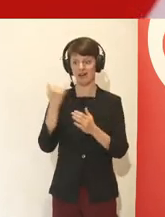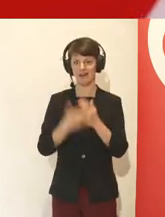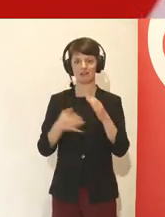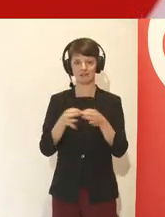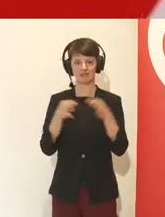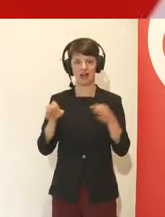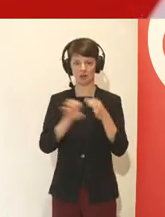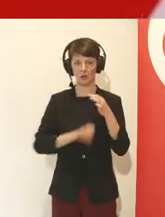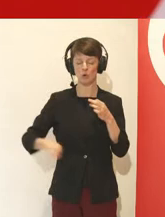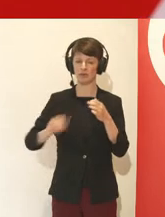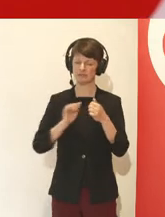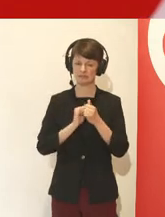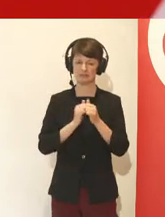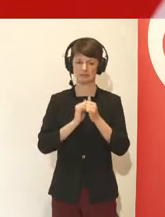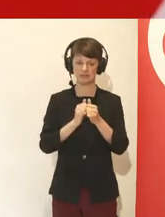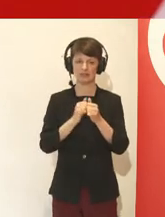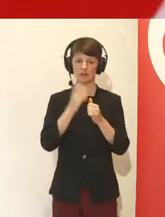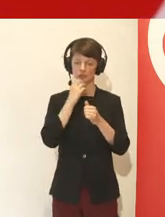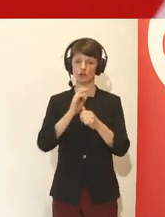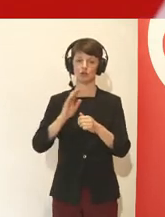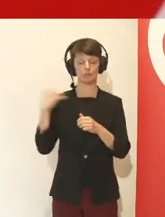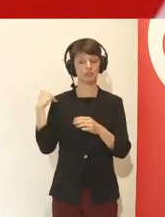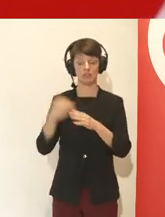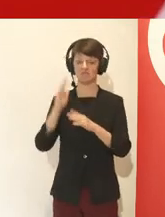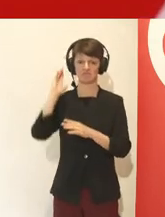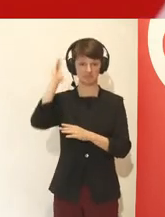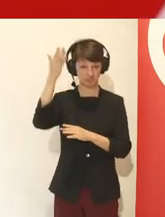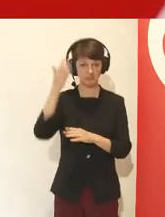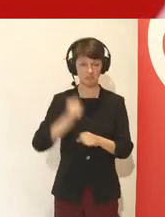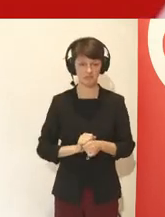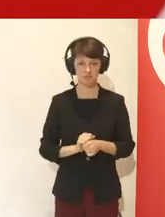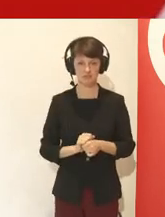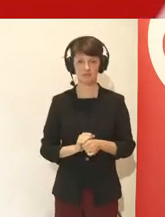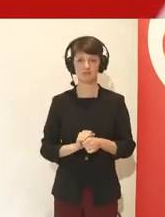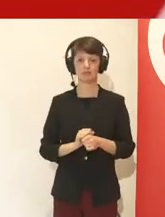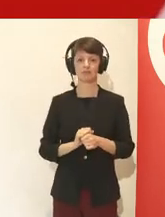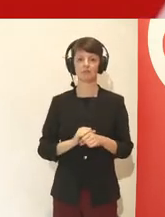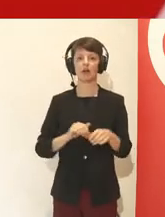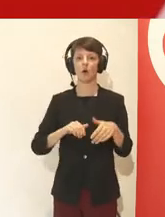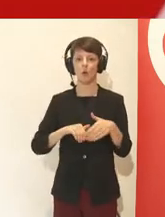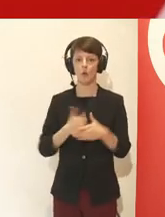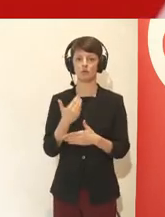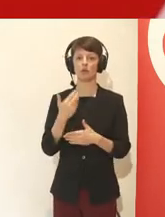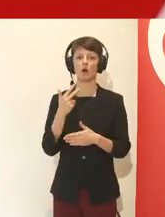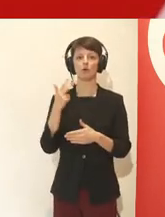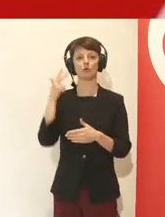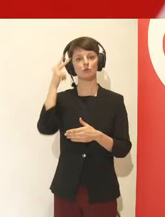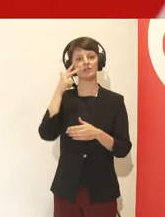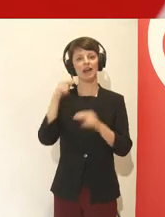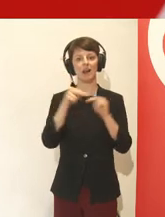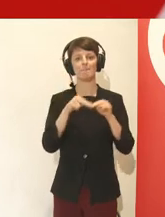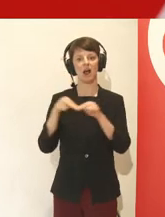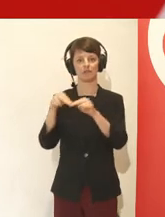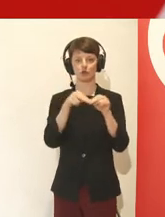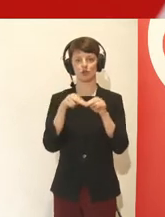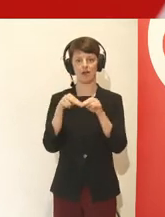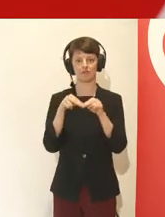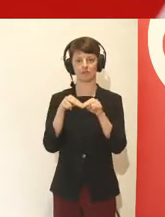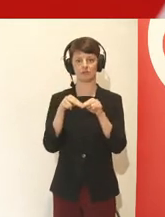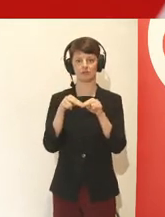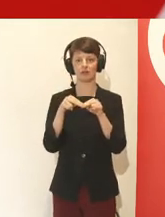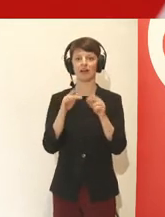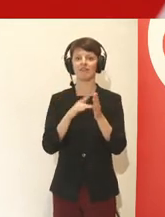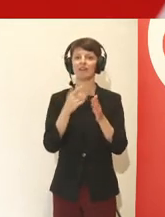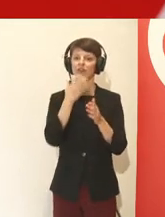tagen in europa so gerungen haben erfolgreich die ich finde und natürlich auch die soziale marktwirtschaft in der wollen hier ein